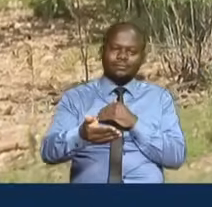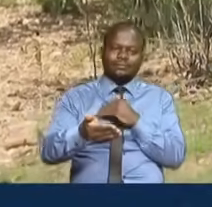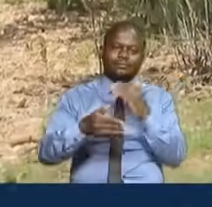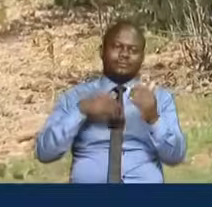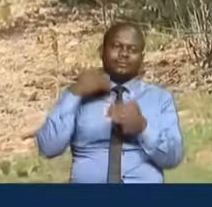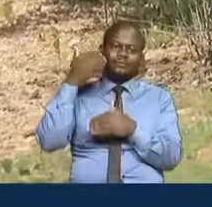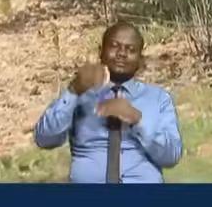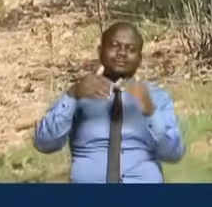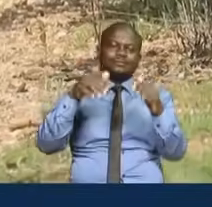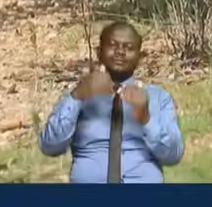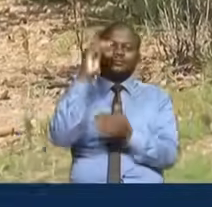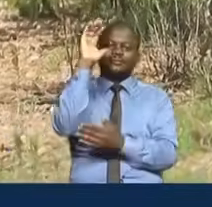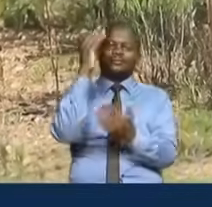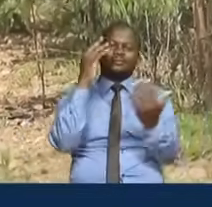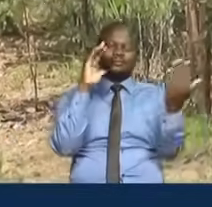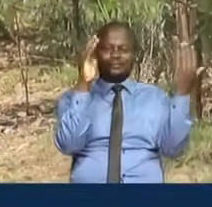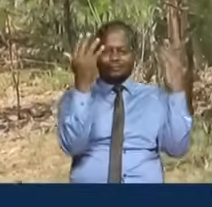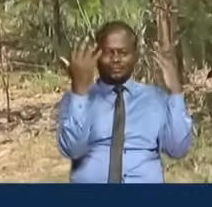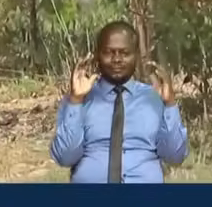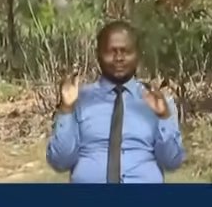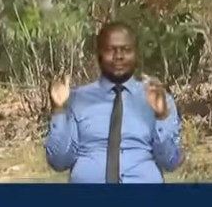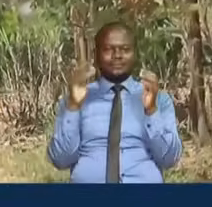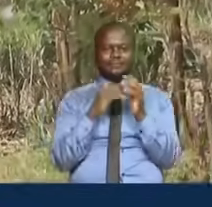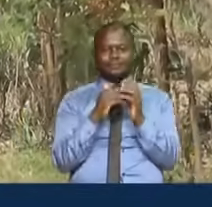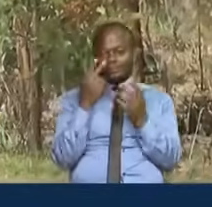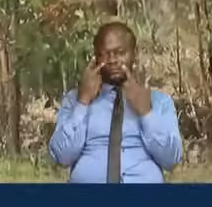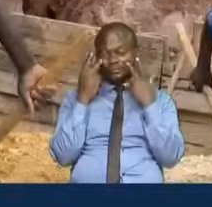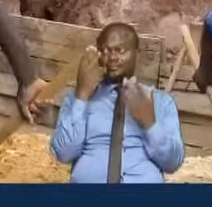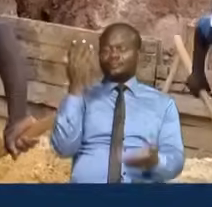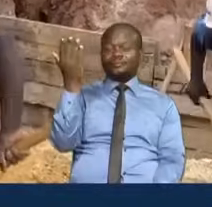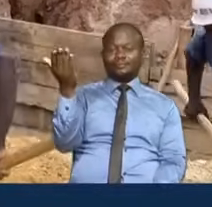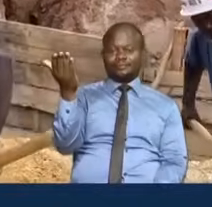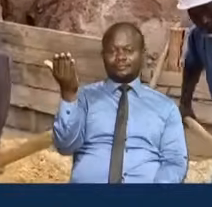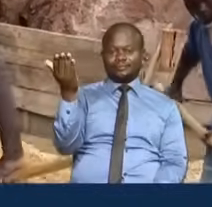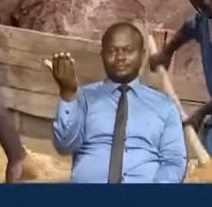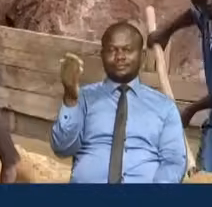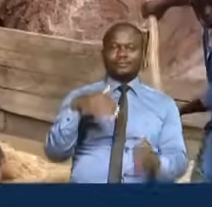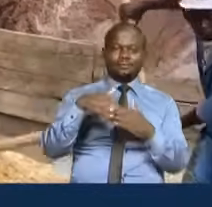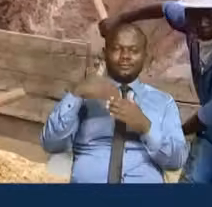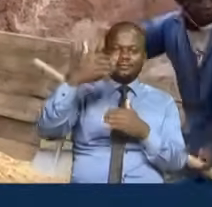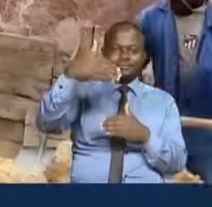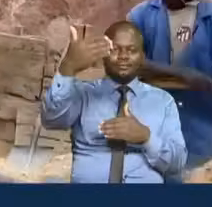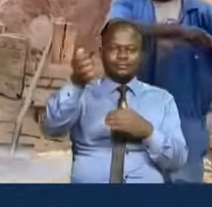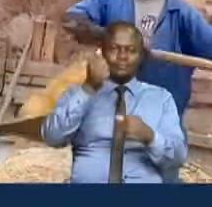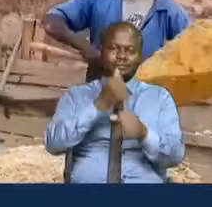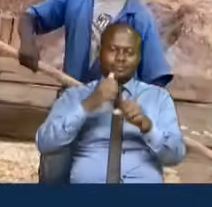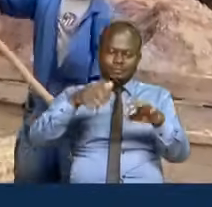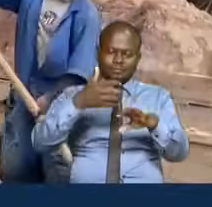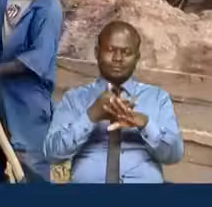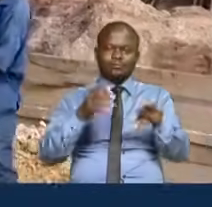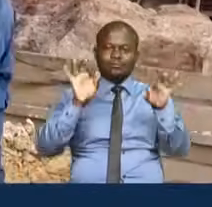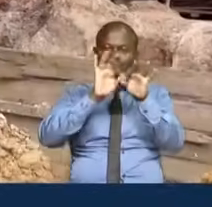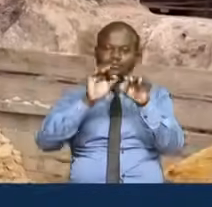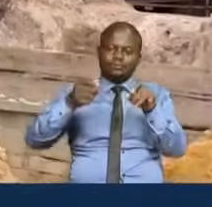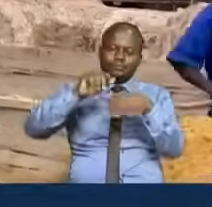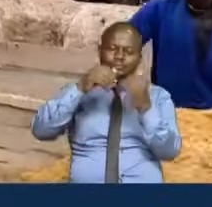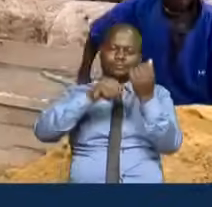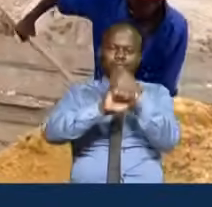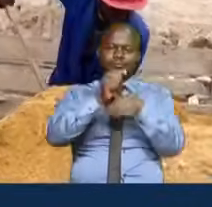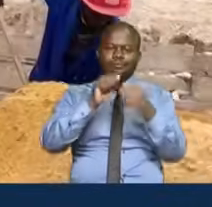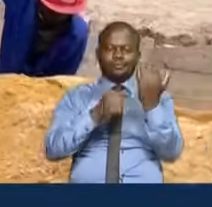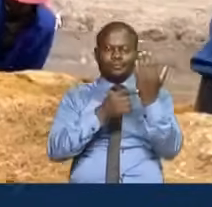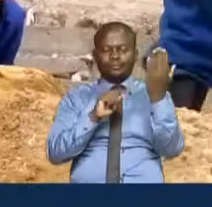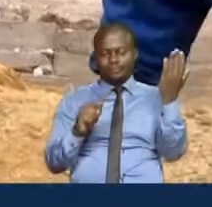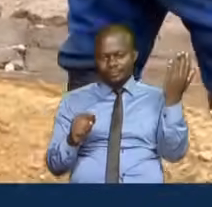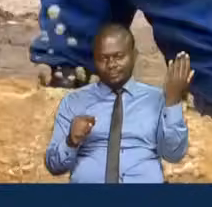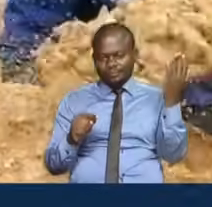nyuma yaho dutera ibiti ari byo mureba uko iminsi ishira niko abakora ubucukuzi bagenda bongera ibikorwa